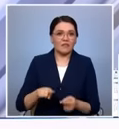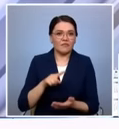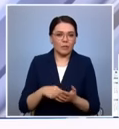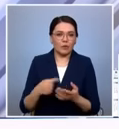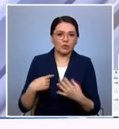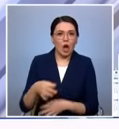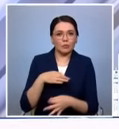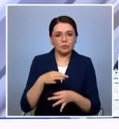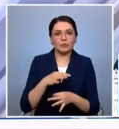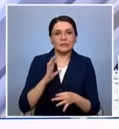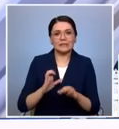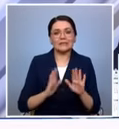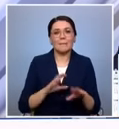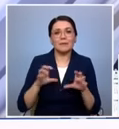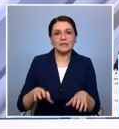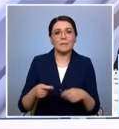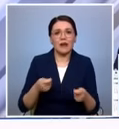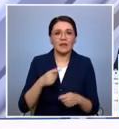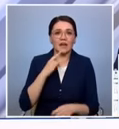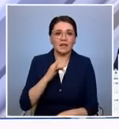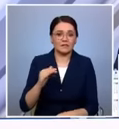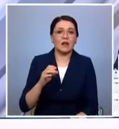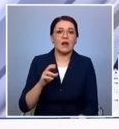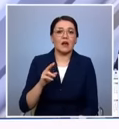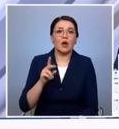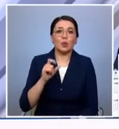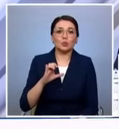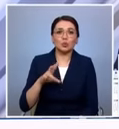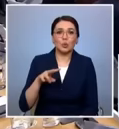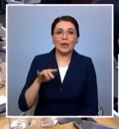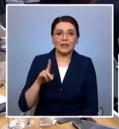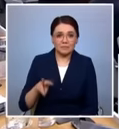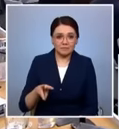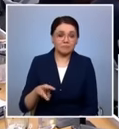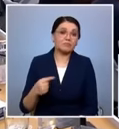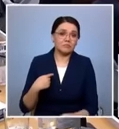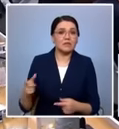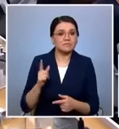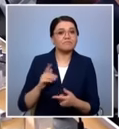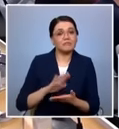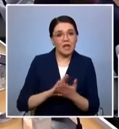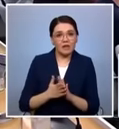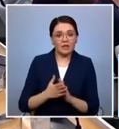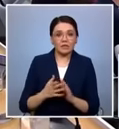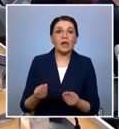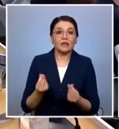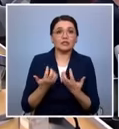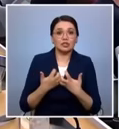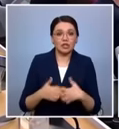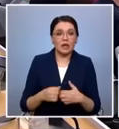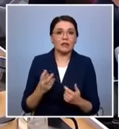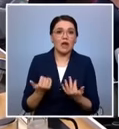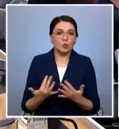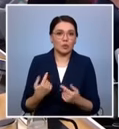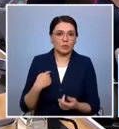Москву. А, кстати говоря, у Сидякина привлекать деньги действительно хорошо получалось. Попутно Хабиров посетовал, что в Уфе очень